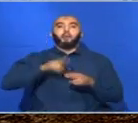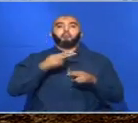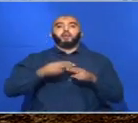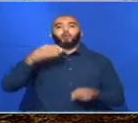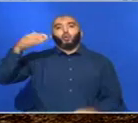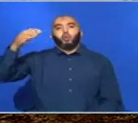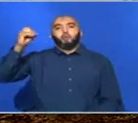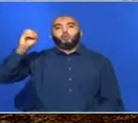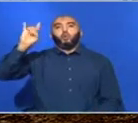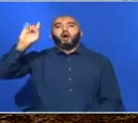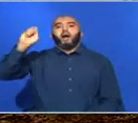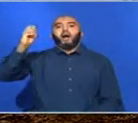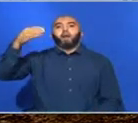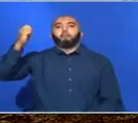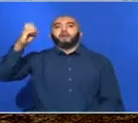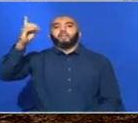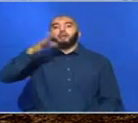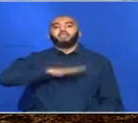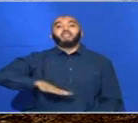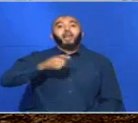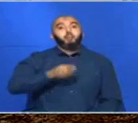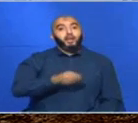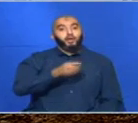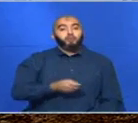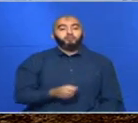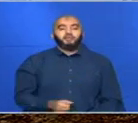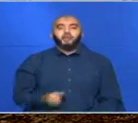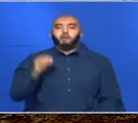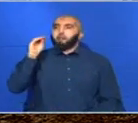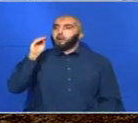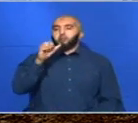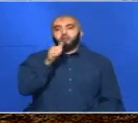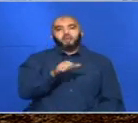وعليكم السلام ورحمه الله مرحبا مرحبا